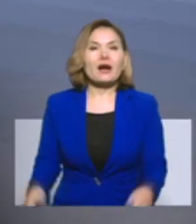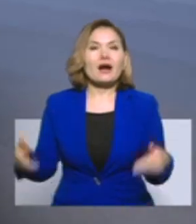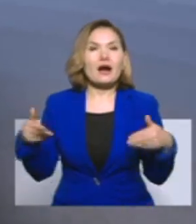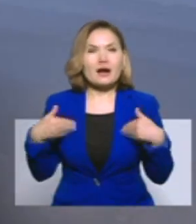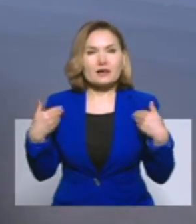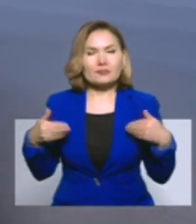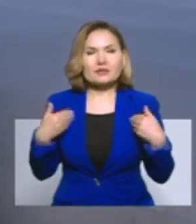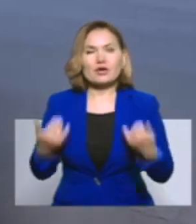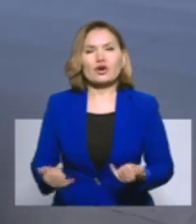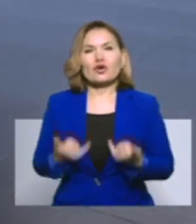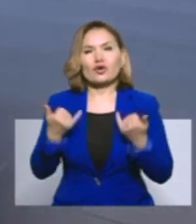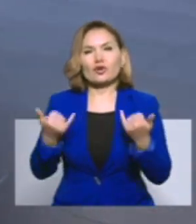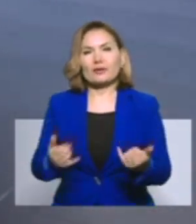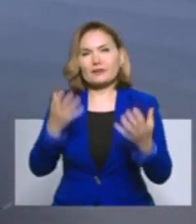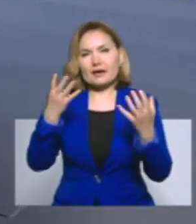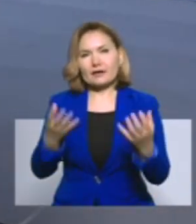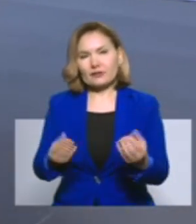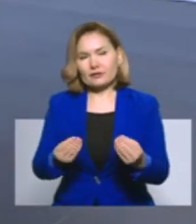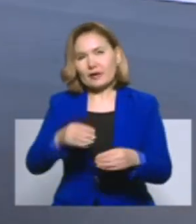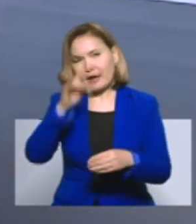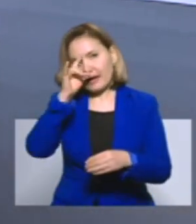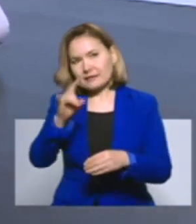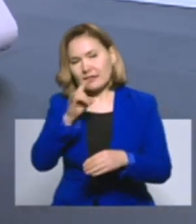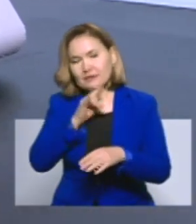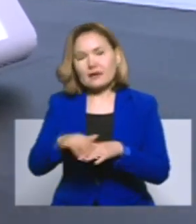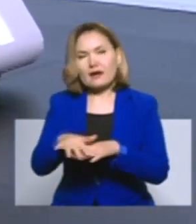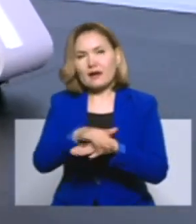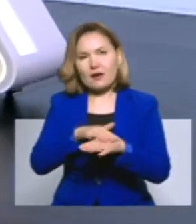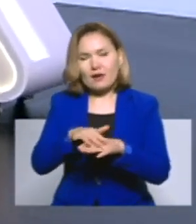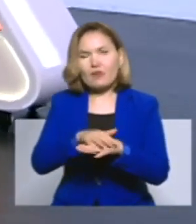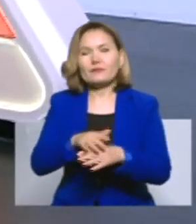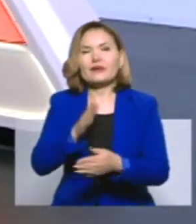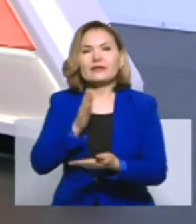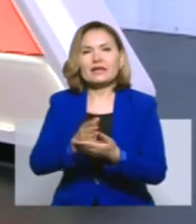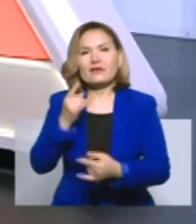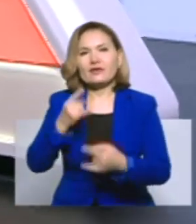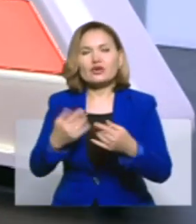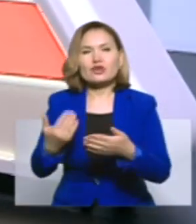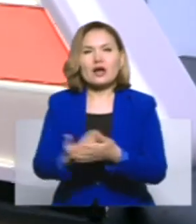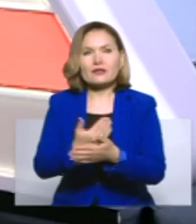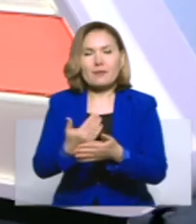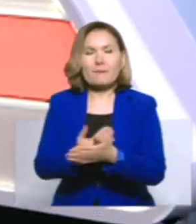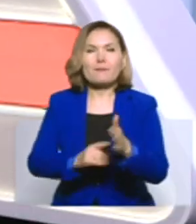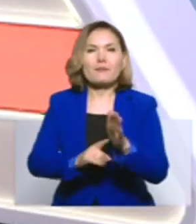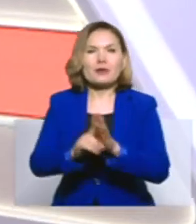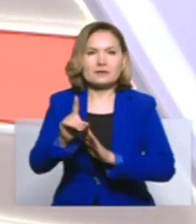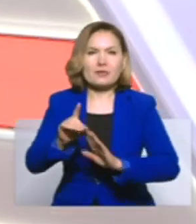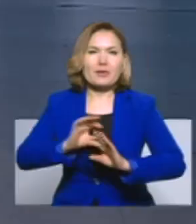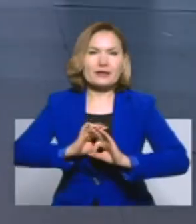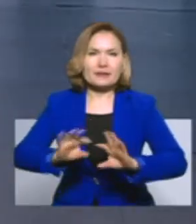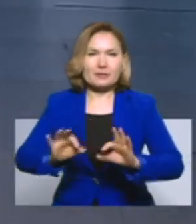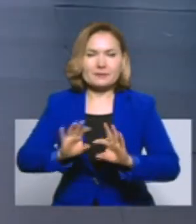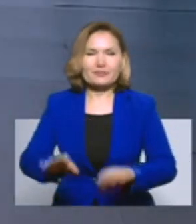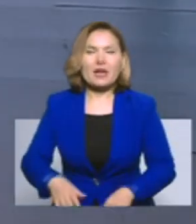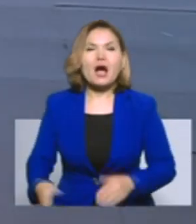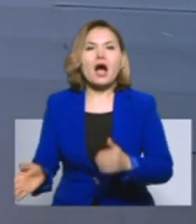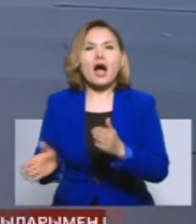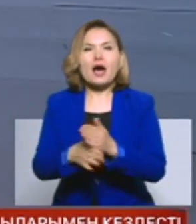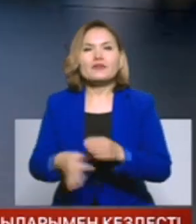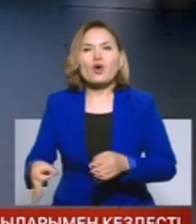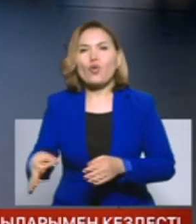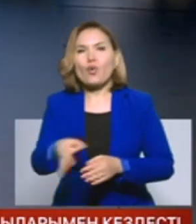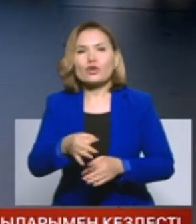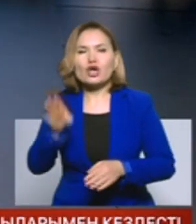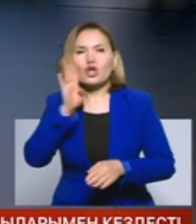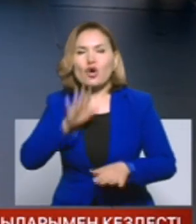Қадырлы көрермен, қайырлы күн. Тікелей эфирде ақпарат. Студияда Ләйлә Дулатқызы, сурд аудармада әріптесім Самал Нұрым. Атырау